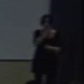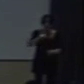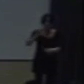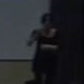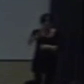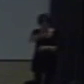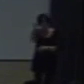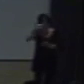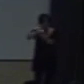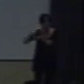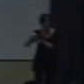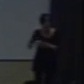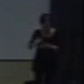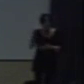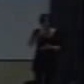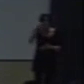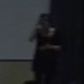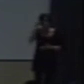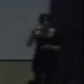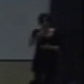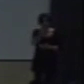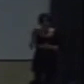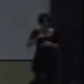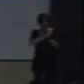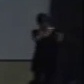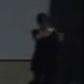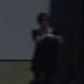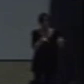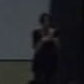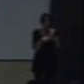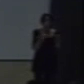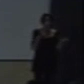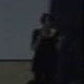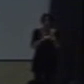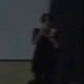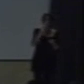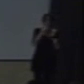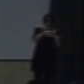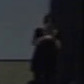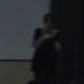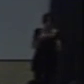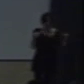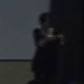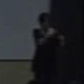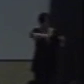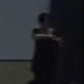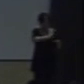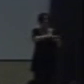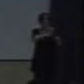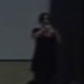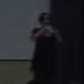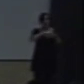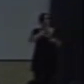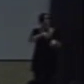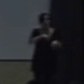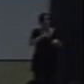decisions que el ciutadà té que prendre per participar a la societat, com a membre d'una comunitat, però també per participar a la vida